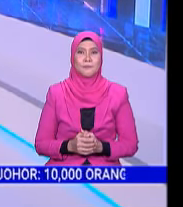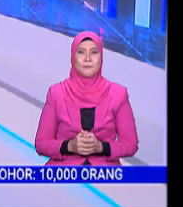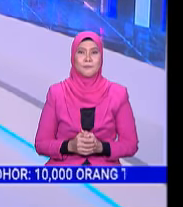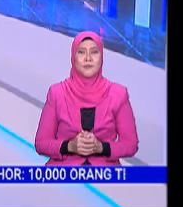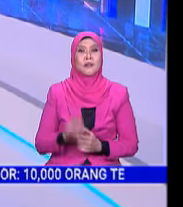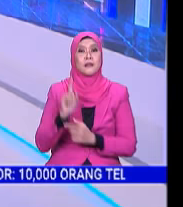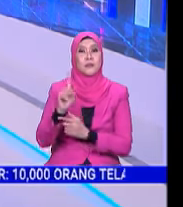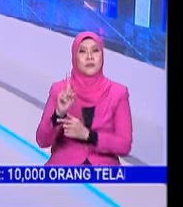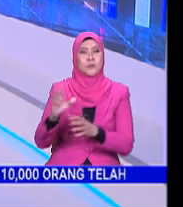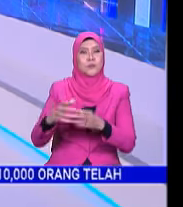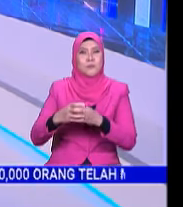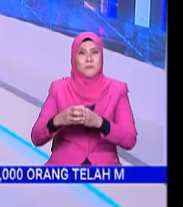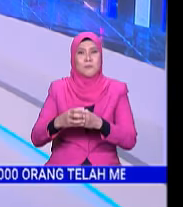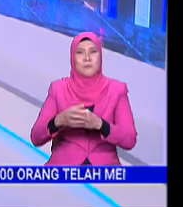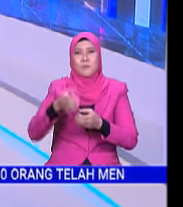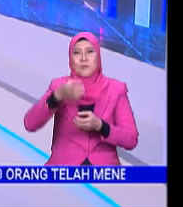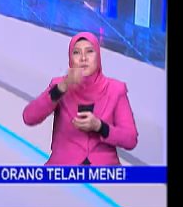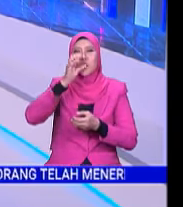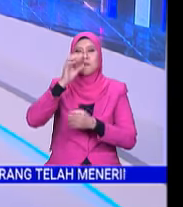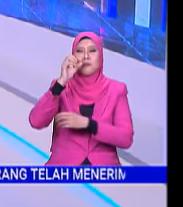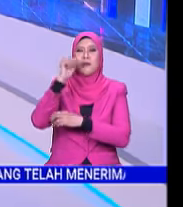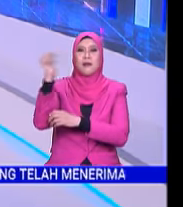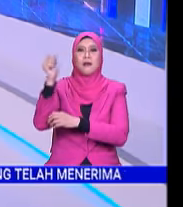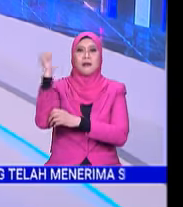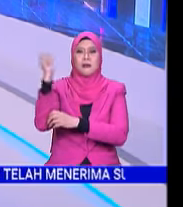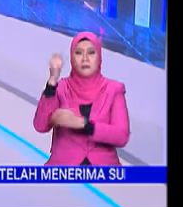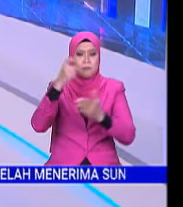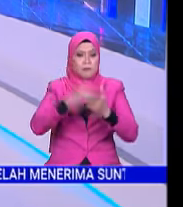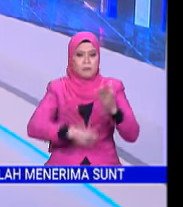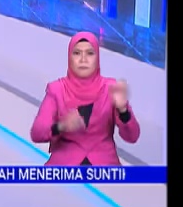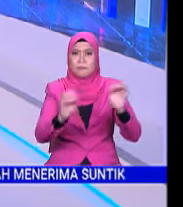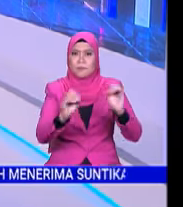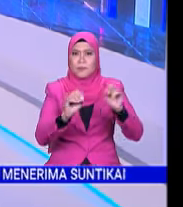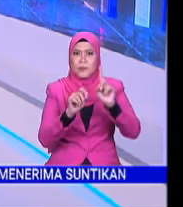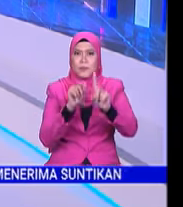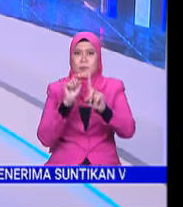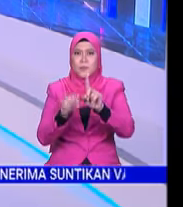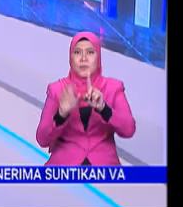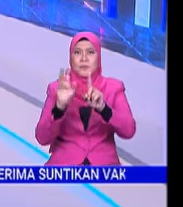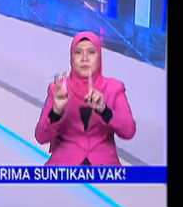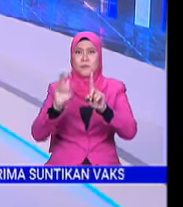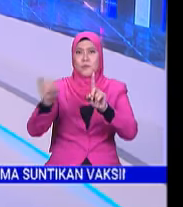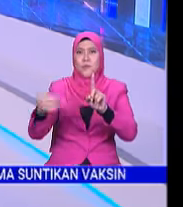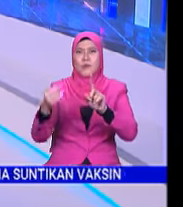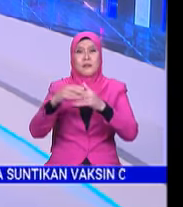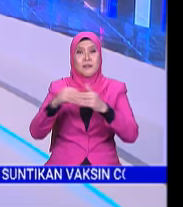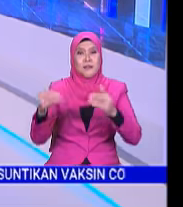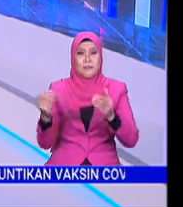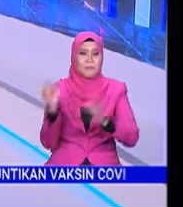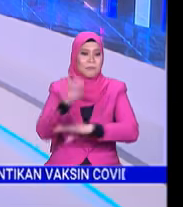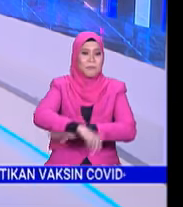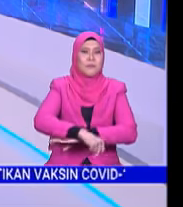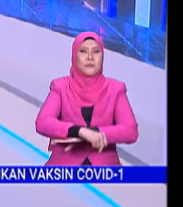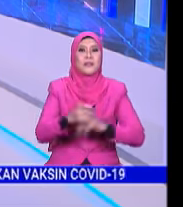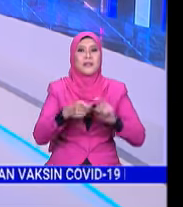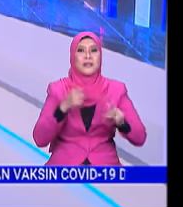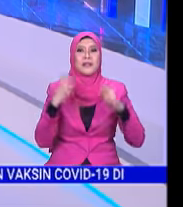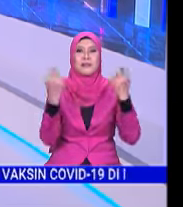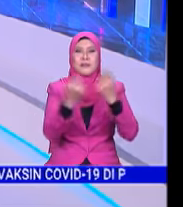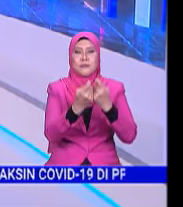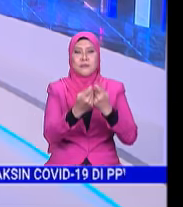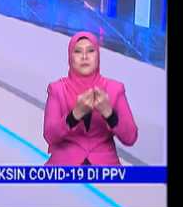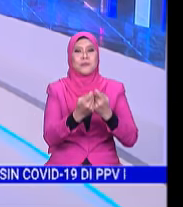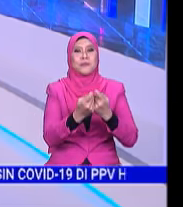Satu sindiket pengedaran minuman keras tidak bercukai bernilai 1.6 juta ringgit ditumpaskan pasukan gerakan am